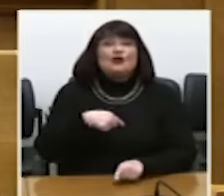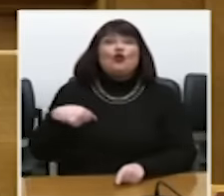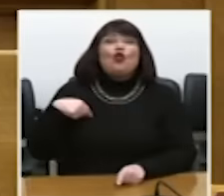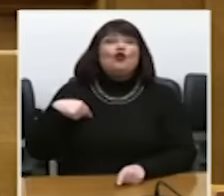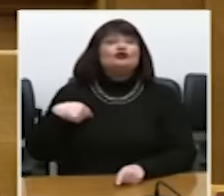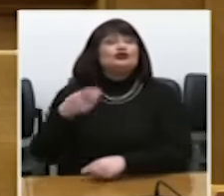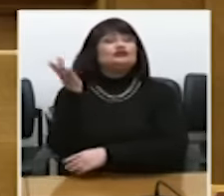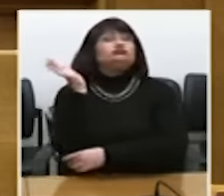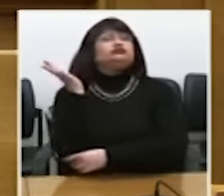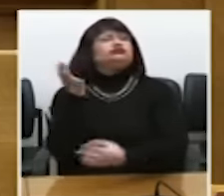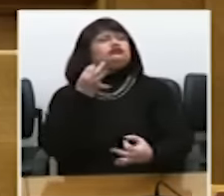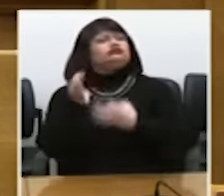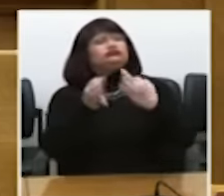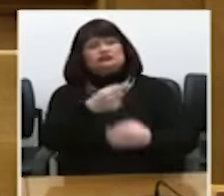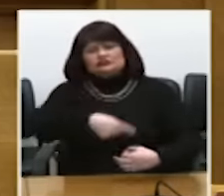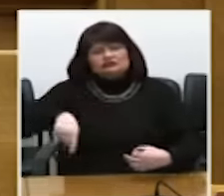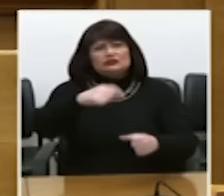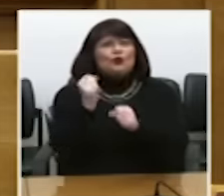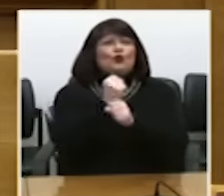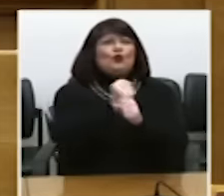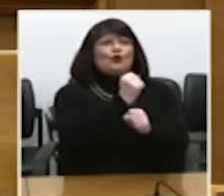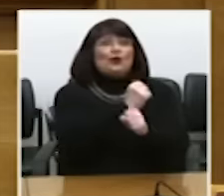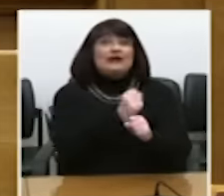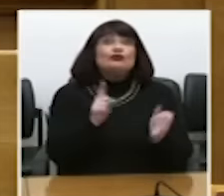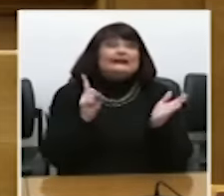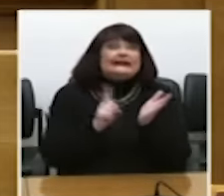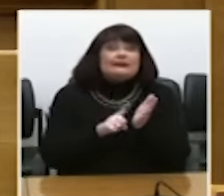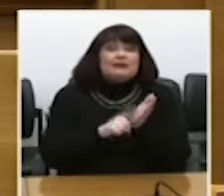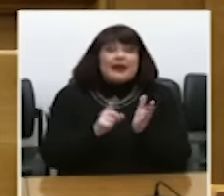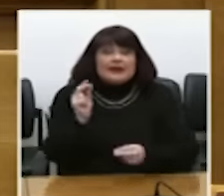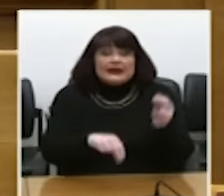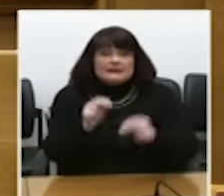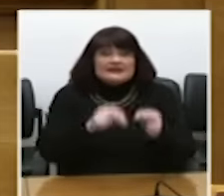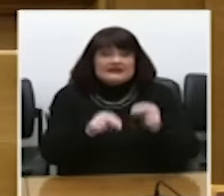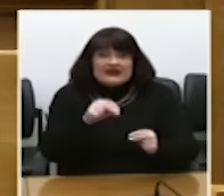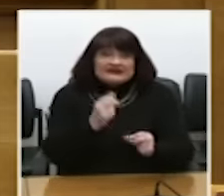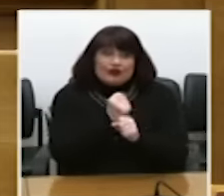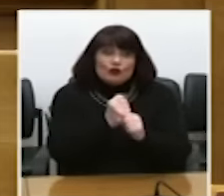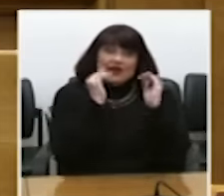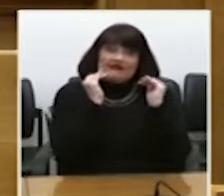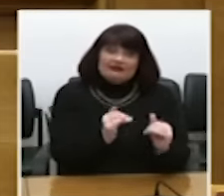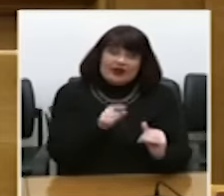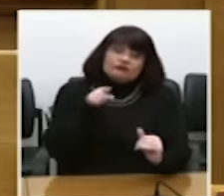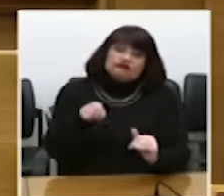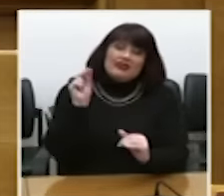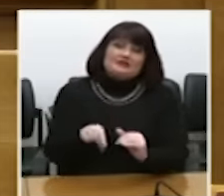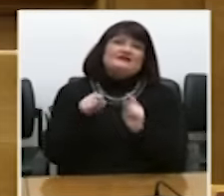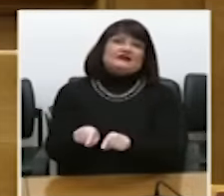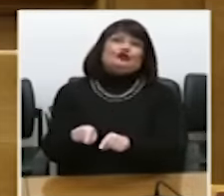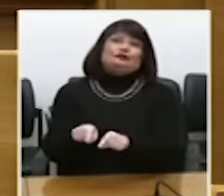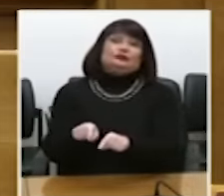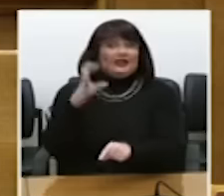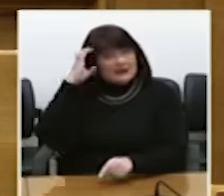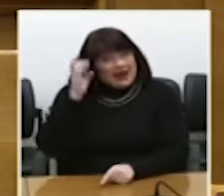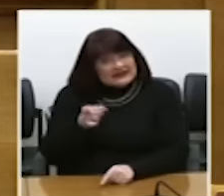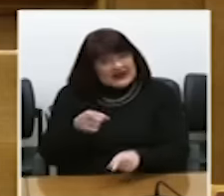στους εργαζόμενους για το τι πρέπει να ψηφίσουν για να έχουν τη δουλειά τους. Και αυτό είναι η